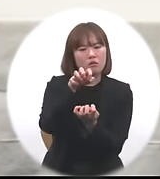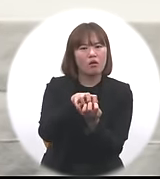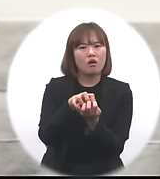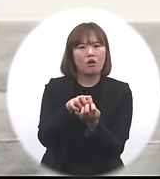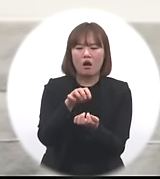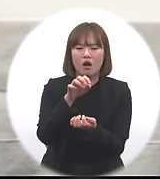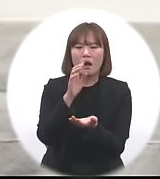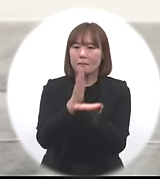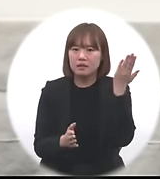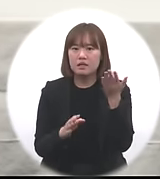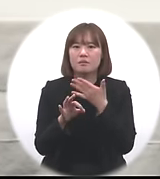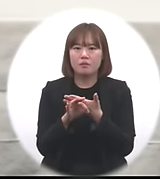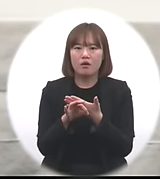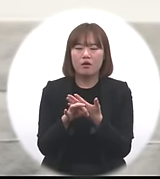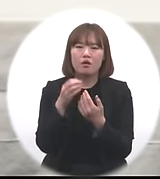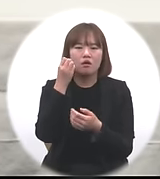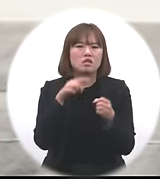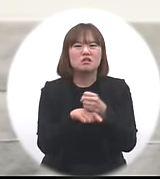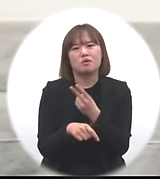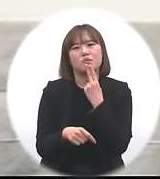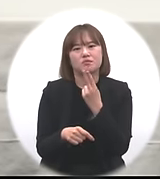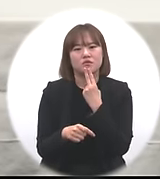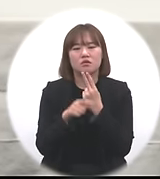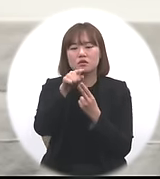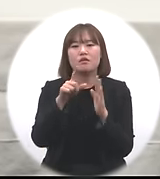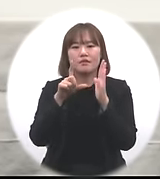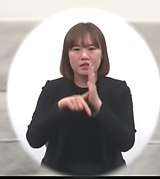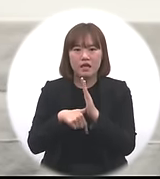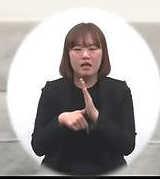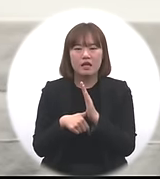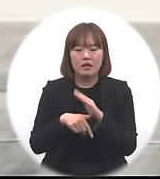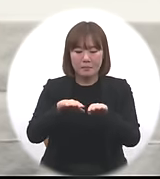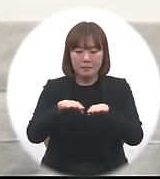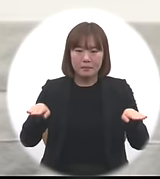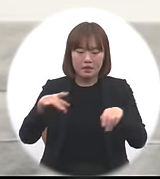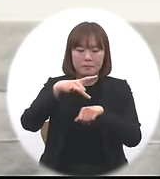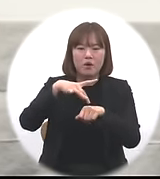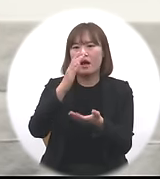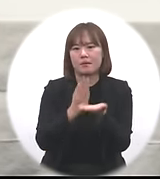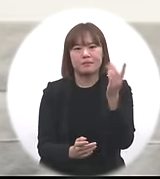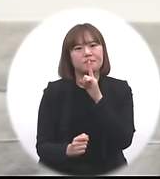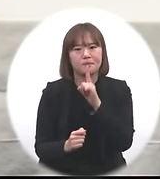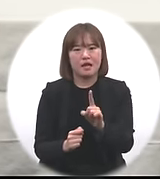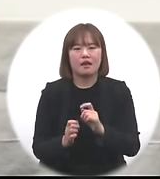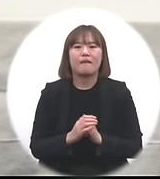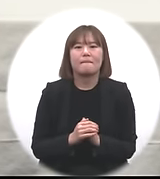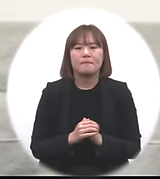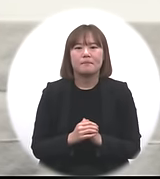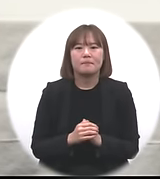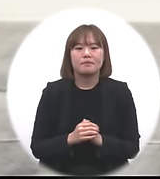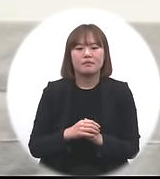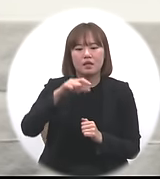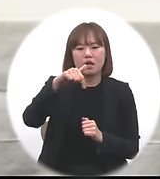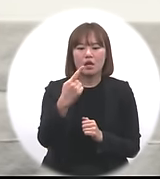아랫니도 가지런해요. 근데 씹어봐. 그랬더니 하나도 짝이 안 맞으면 가지런한 건 아무 의미가 없는 거죠. 이런 것들을 우리가 바닥에 있는 뼈가 안